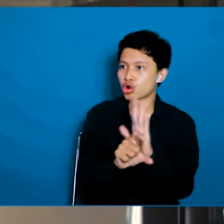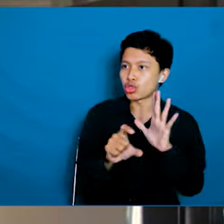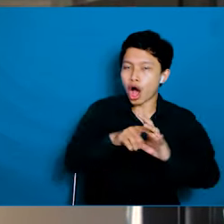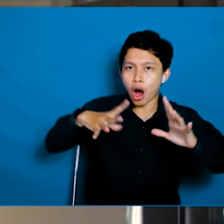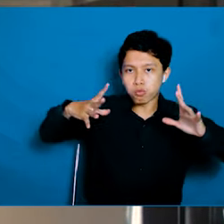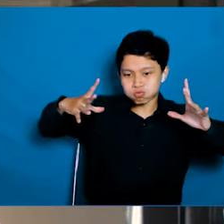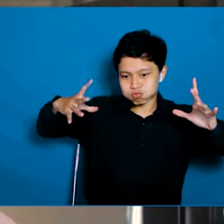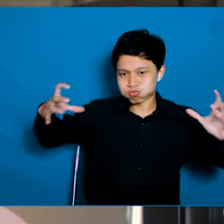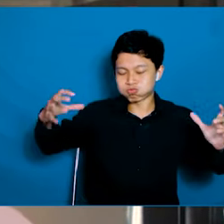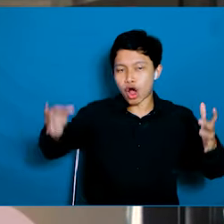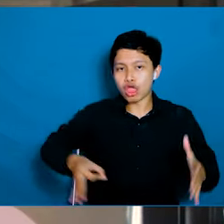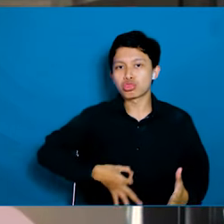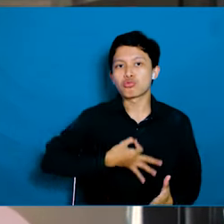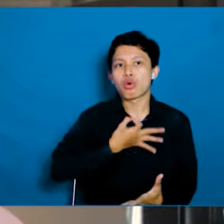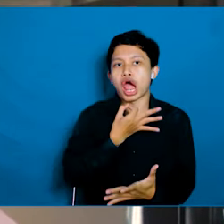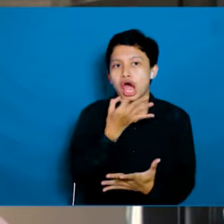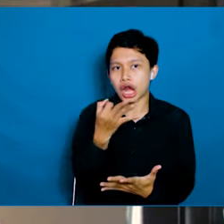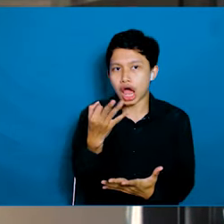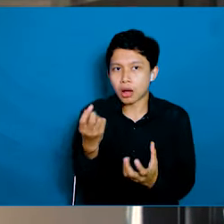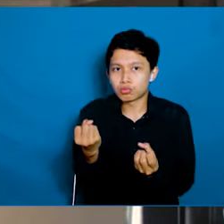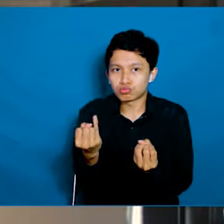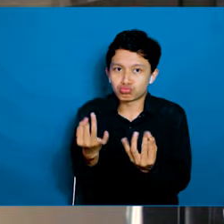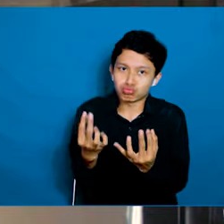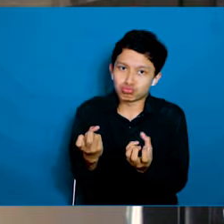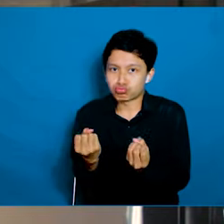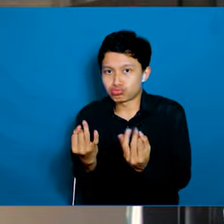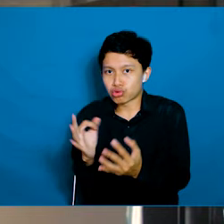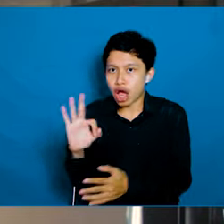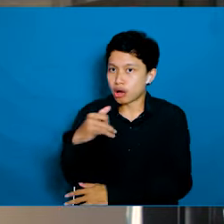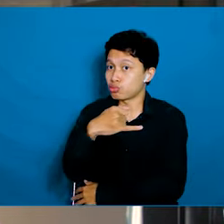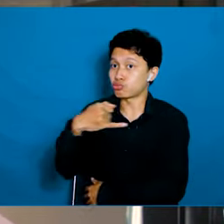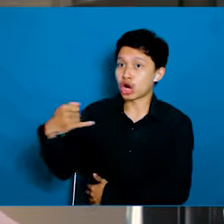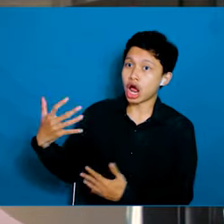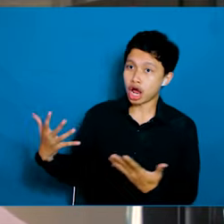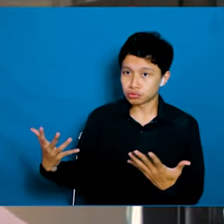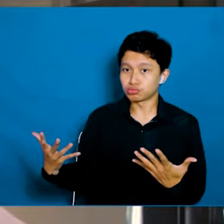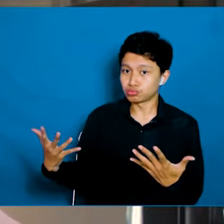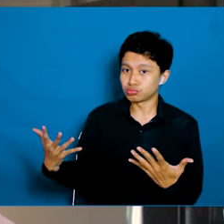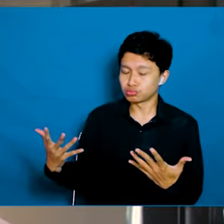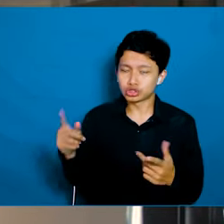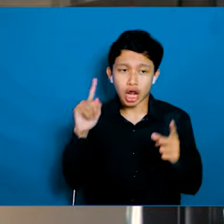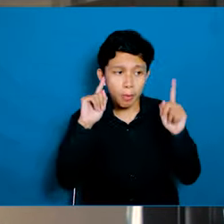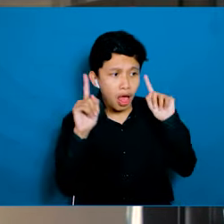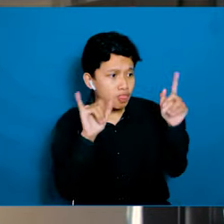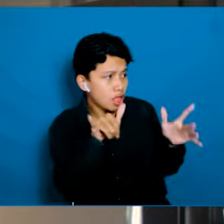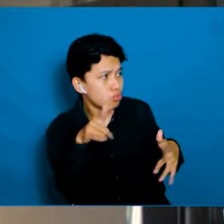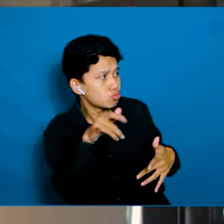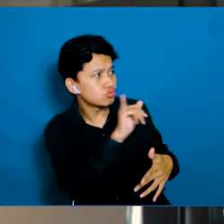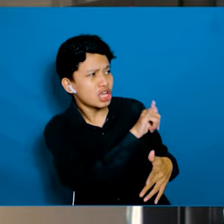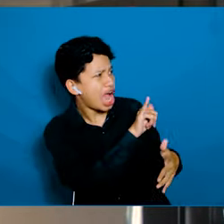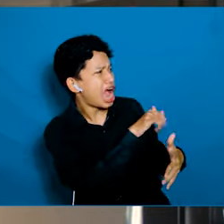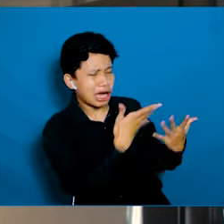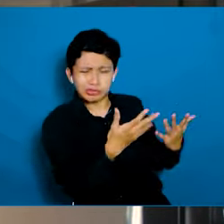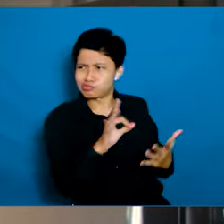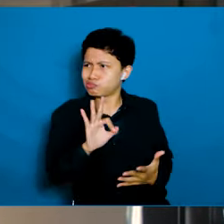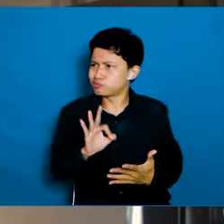penggelembungan suara, kemudian penghitungan yang tidak fair. Yang dipikirkan gitu. Hanya partai politik. Betul, hanya partai